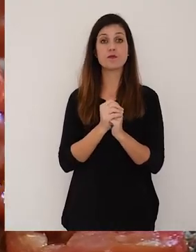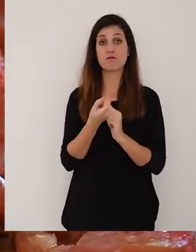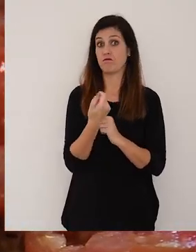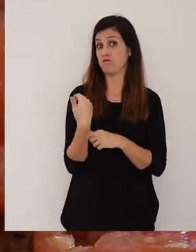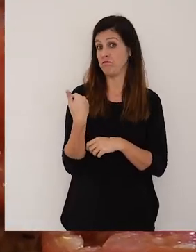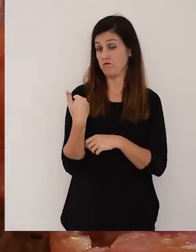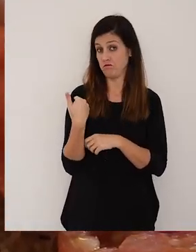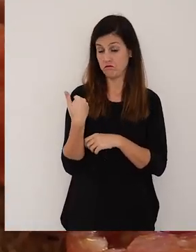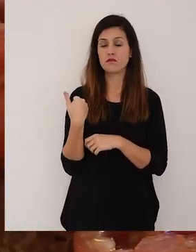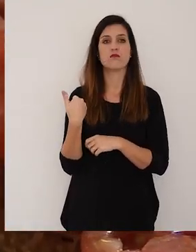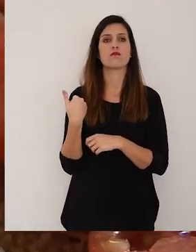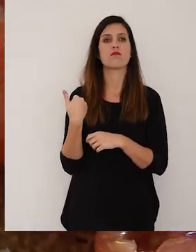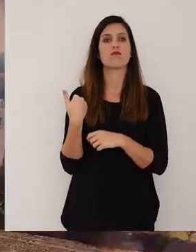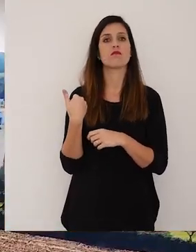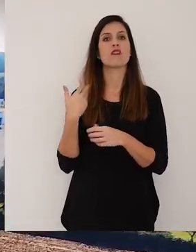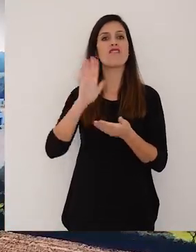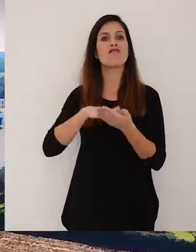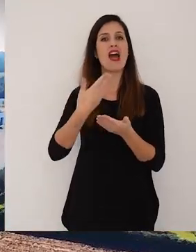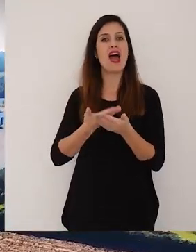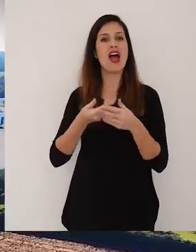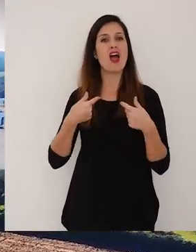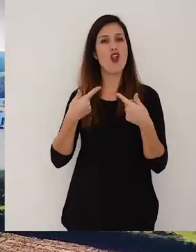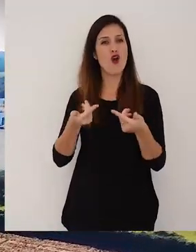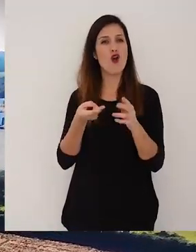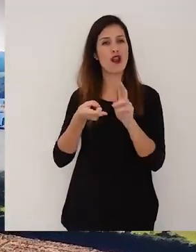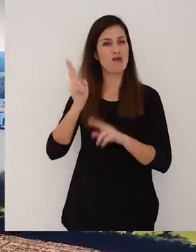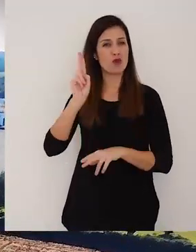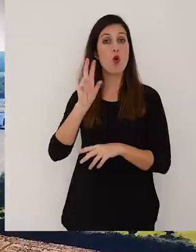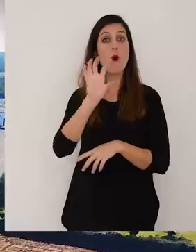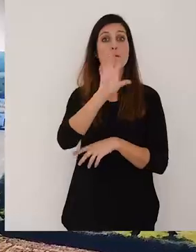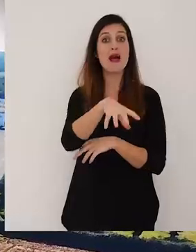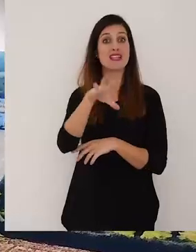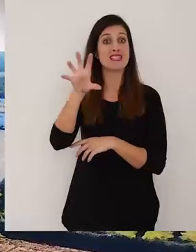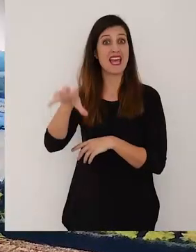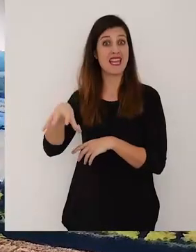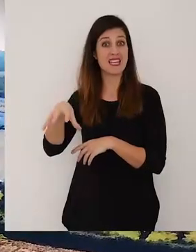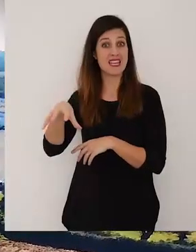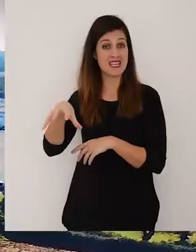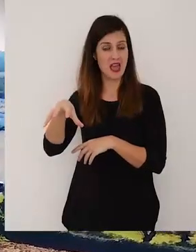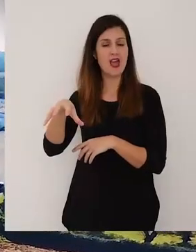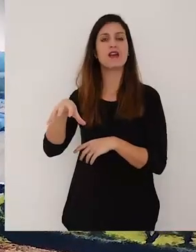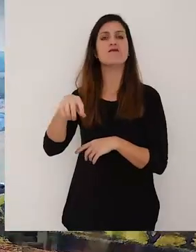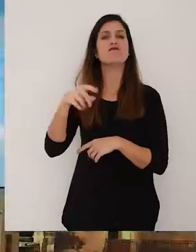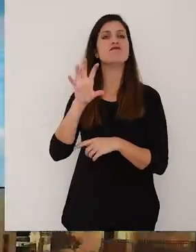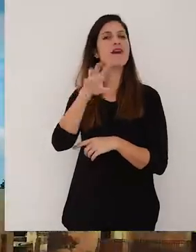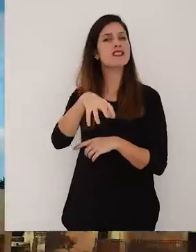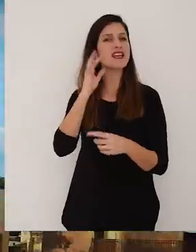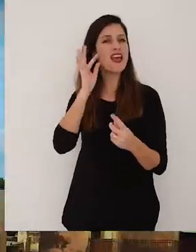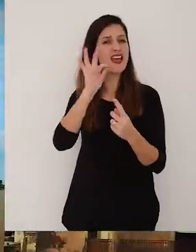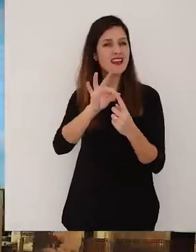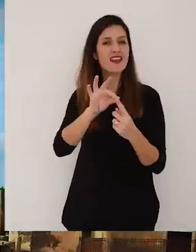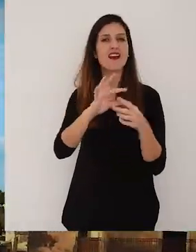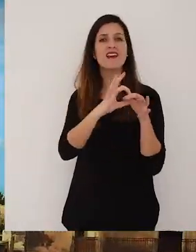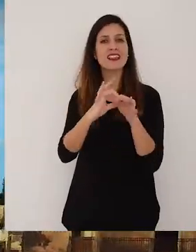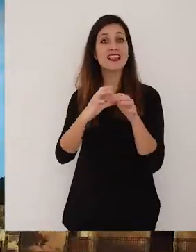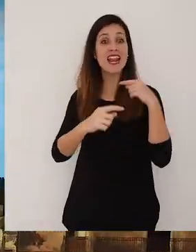Di recente sono state riqualificate nell'ambito turistico diverse masserie, oggi in grado di coniugare i valori della tradizione